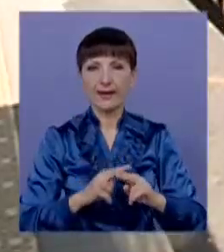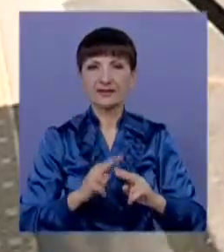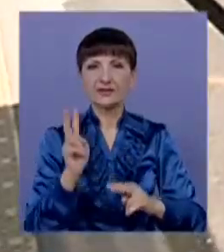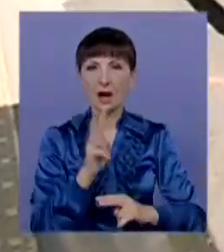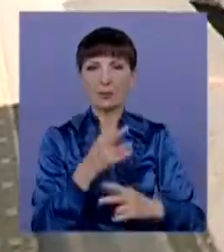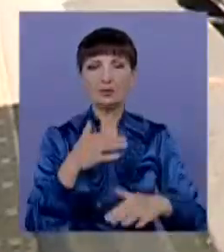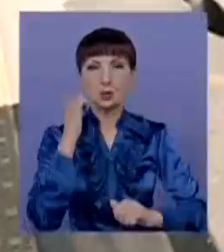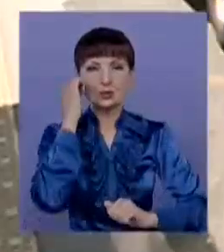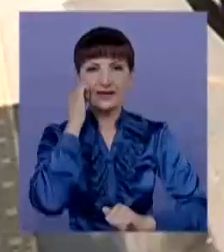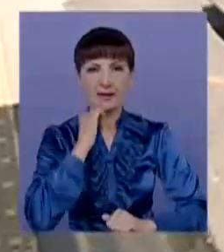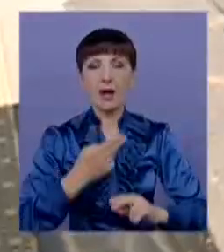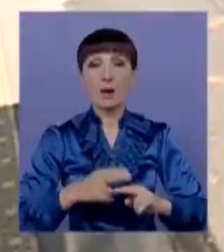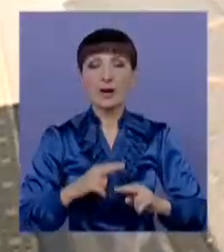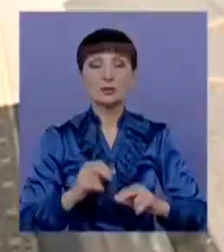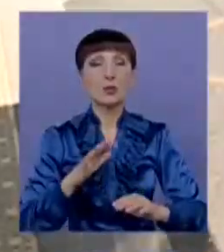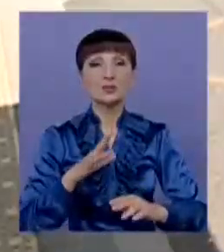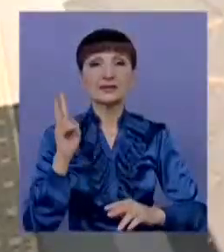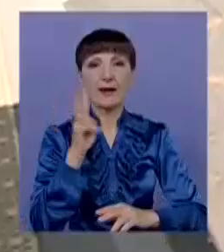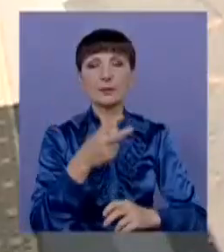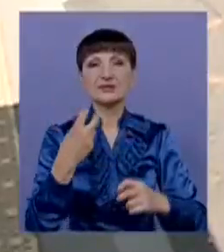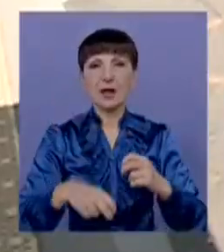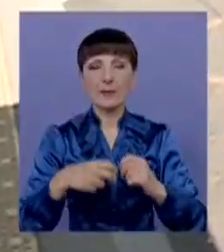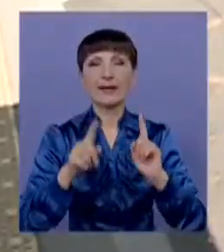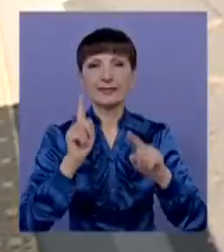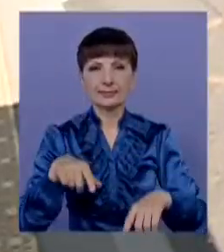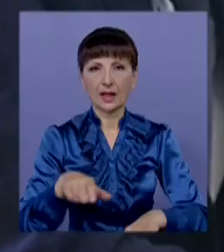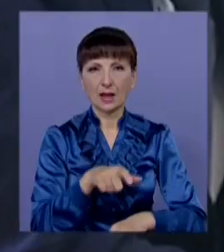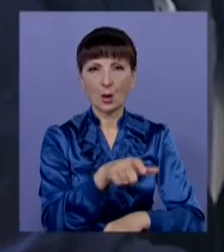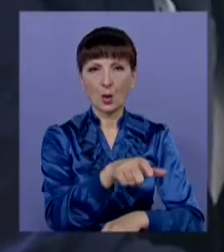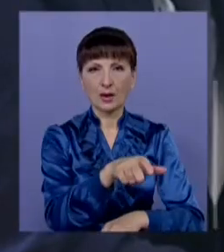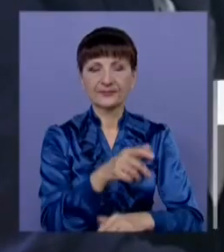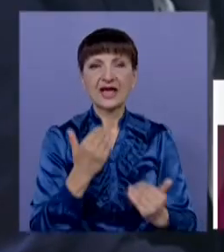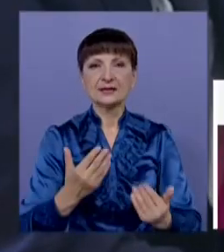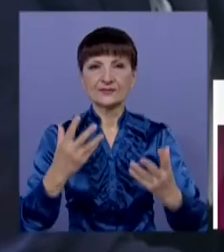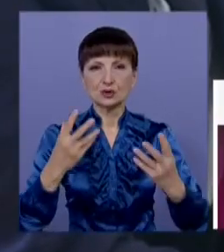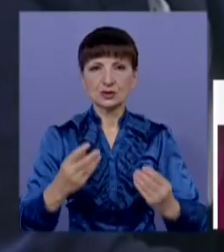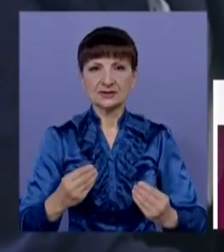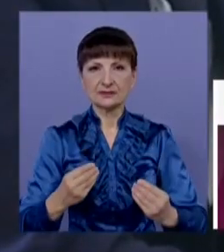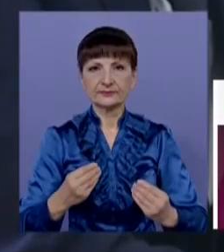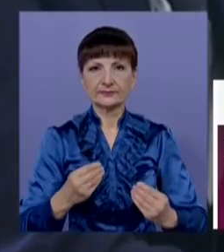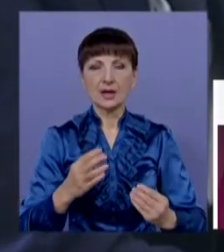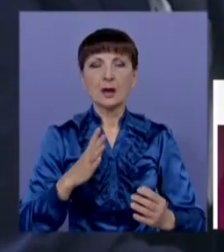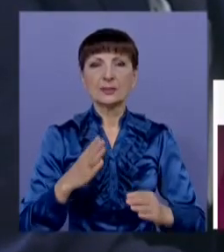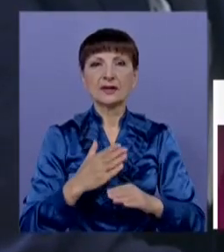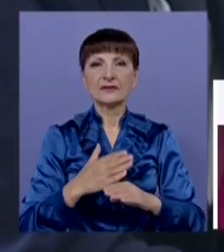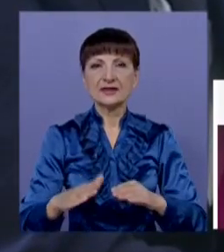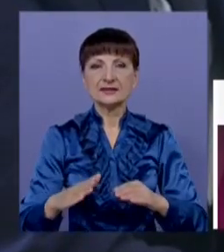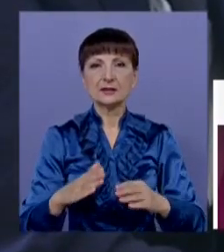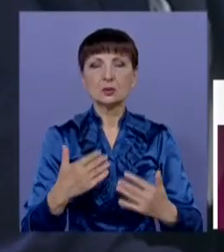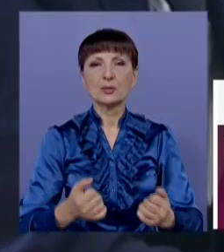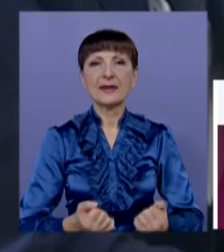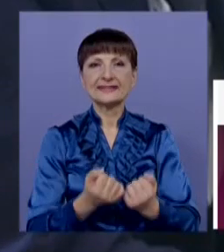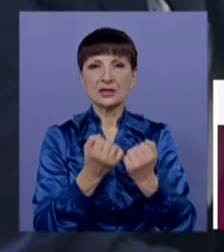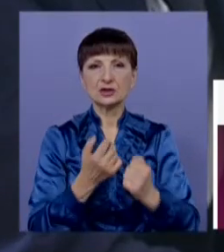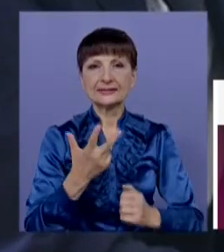транспорта устарело, поэтому нередко троллейбусы ломаются прямо на дороге. На сегодняшний день мы выделили, с вашей поддержкой